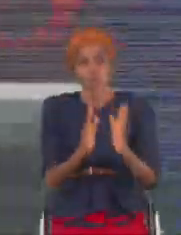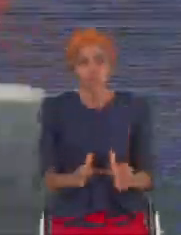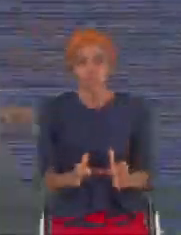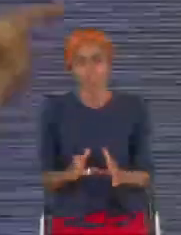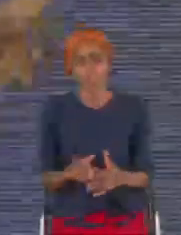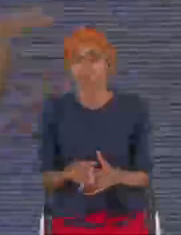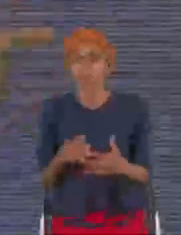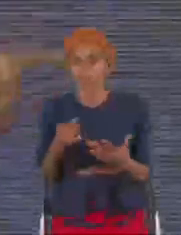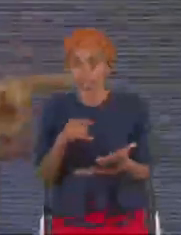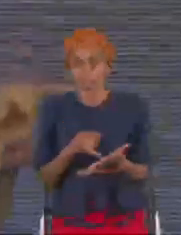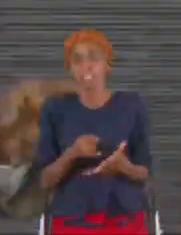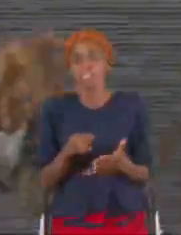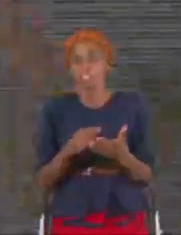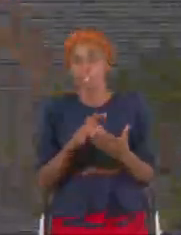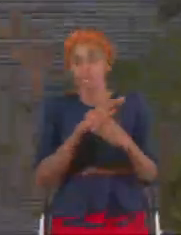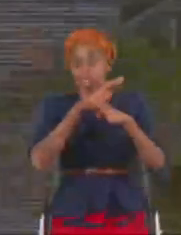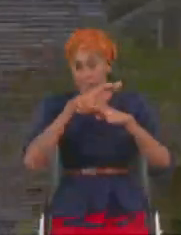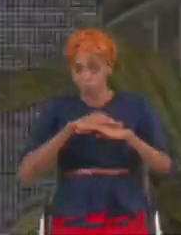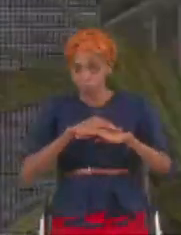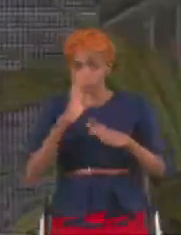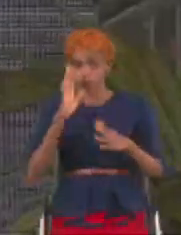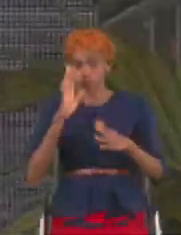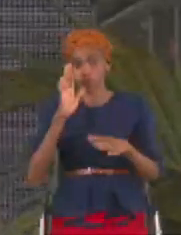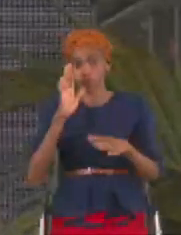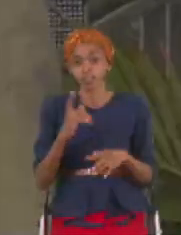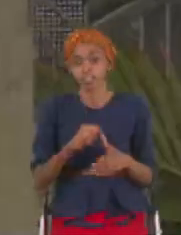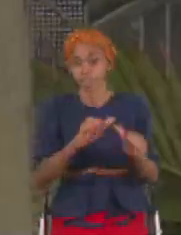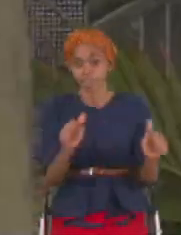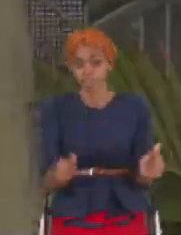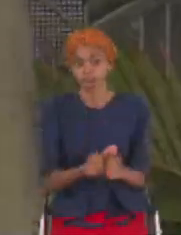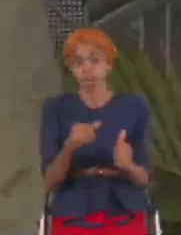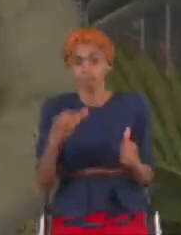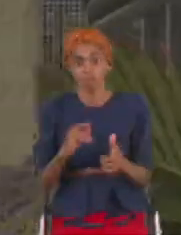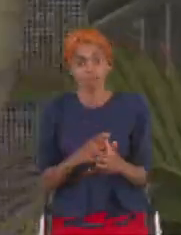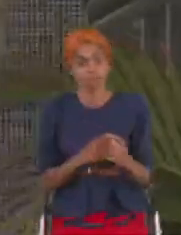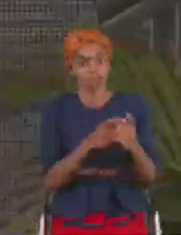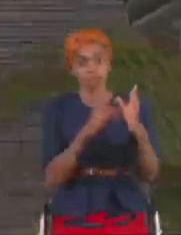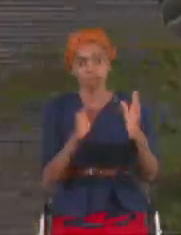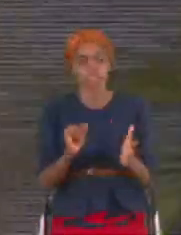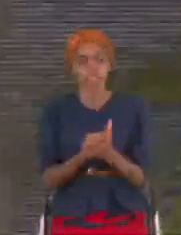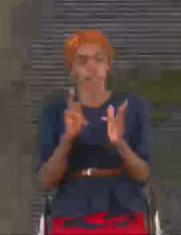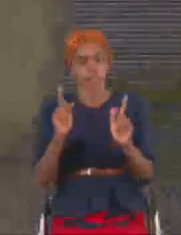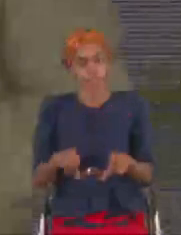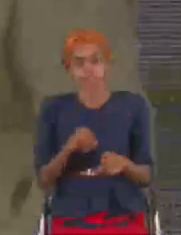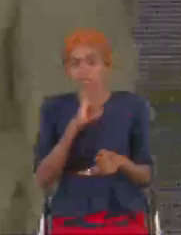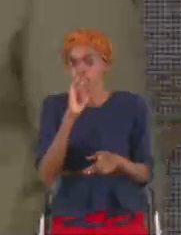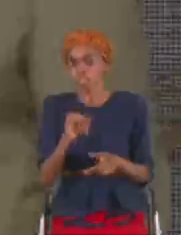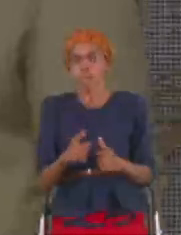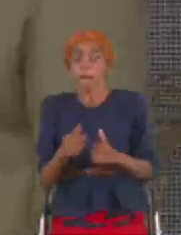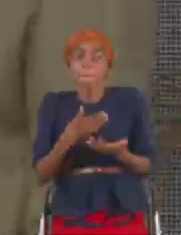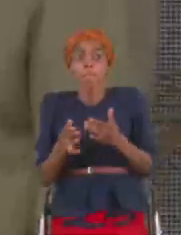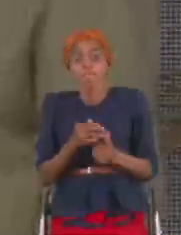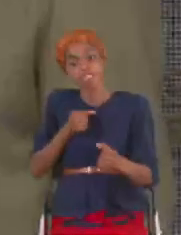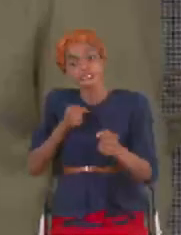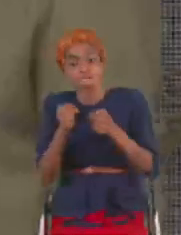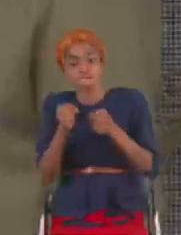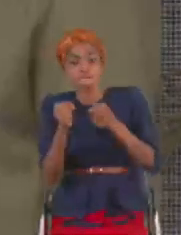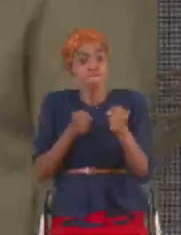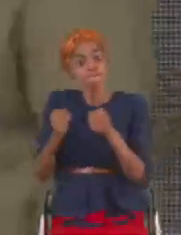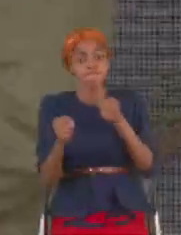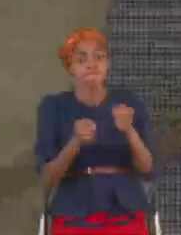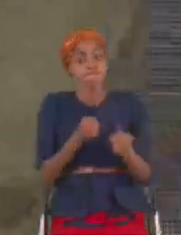en fait en fonction du domaine de l'athlétisme que la personne possible peut-être que si c'est un boxeur